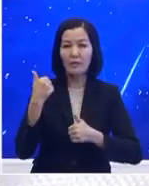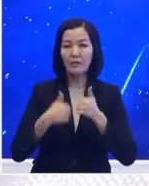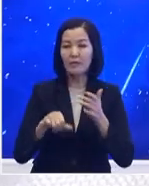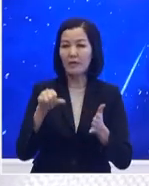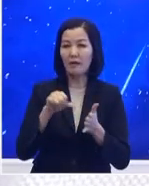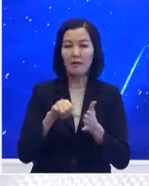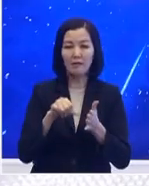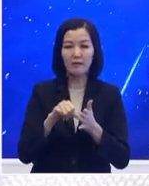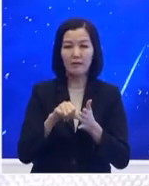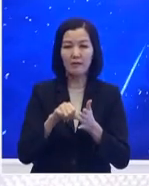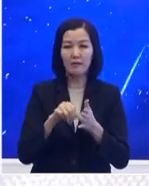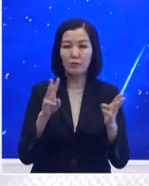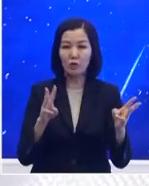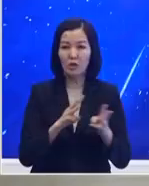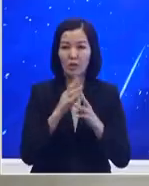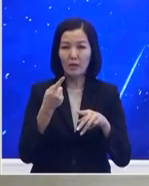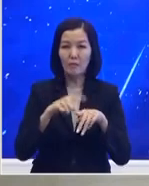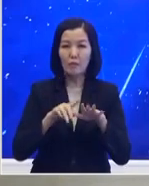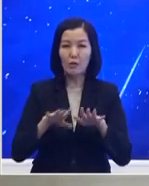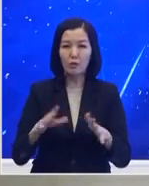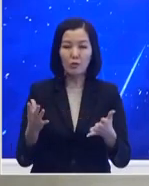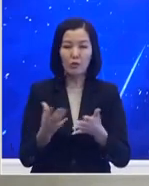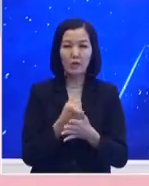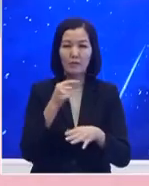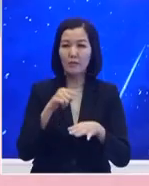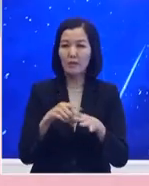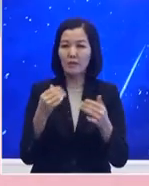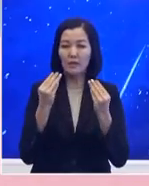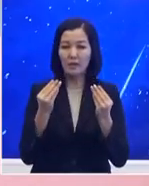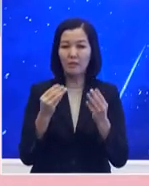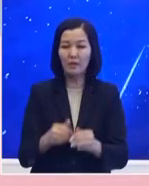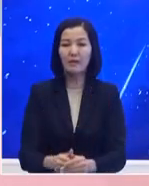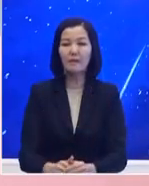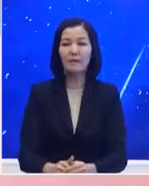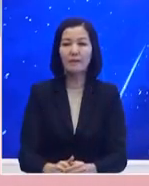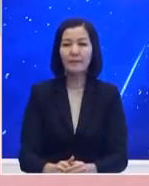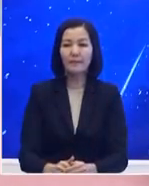қиындық туғызған жоқ. Жарыста бірінші орын алдық. Әсер өте керемет.